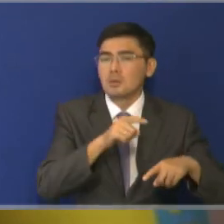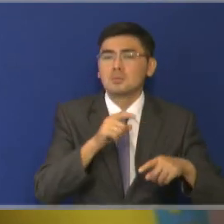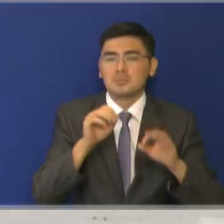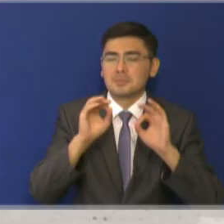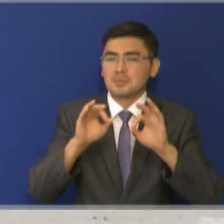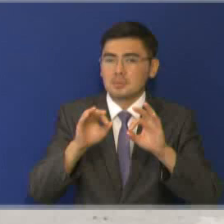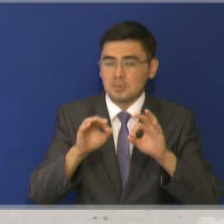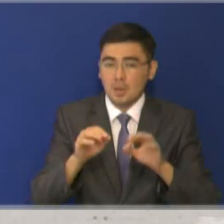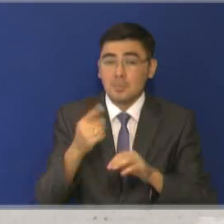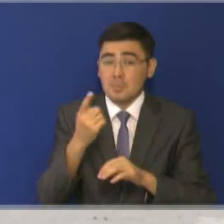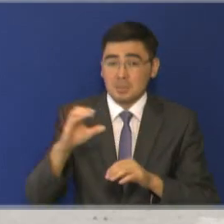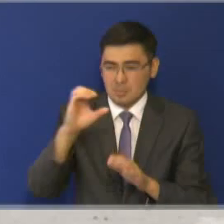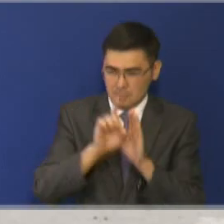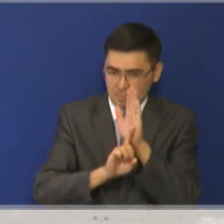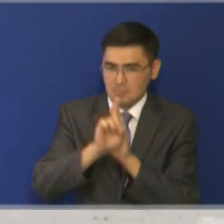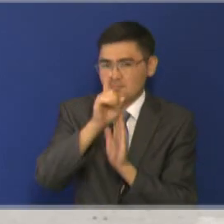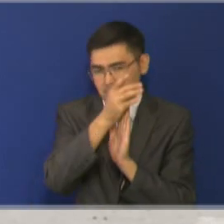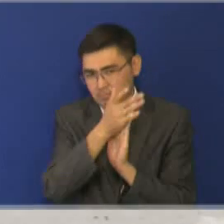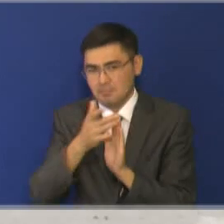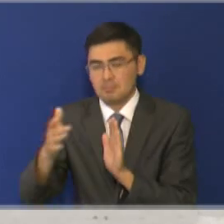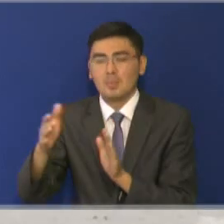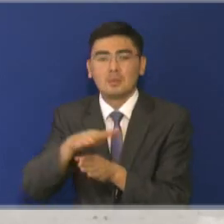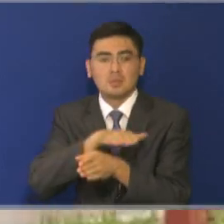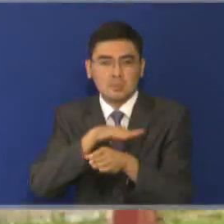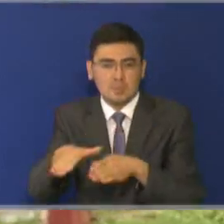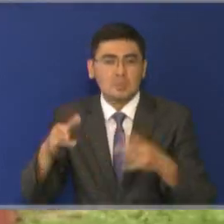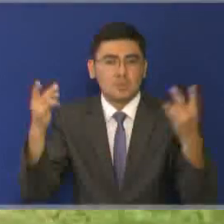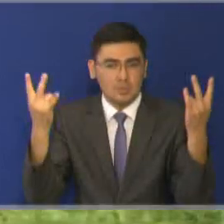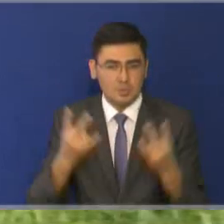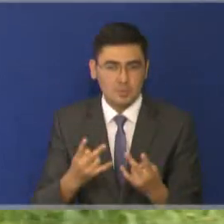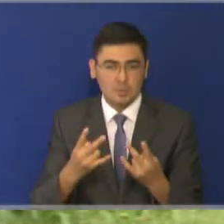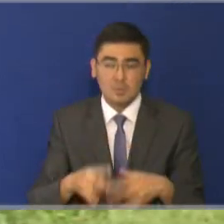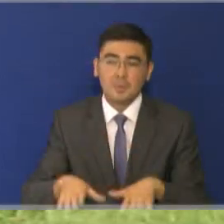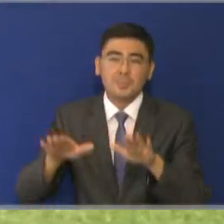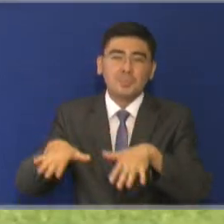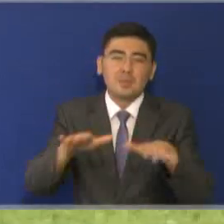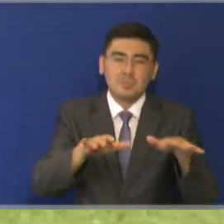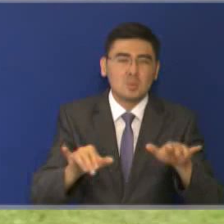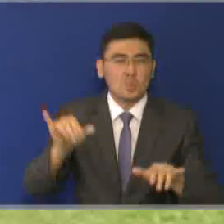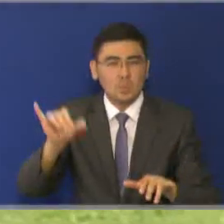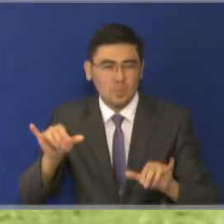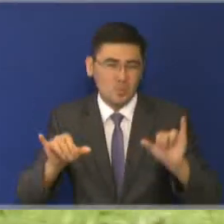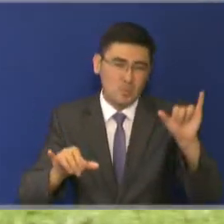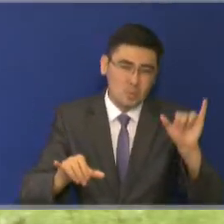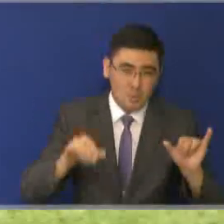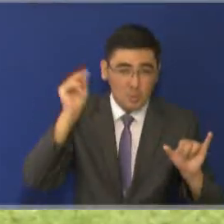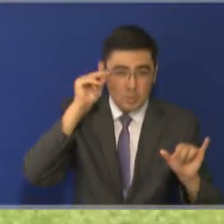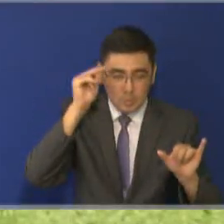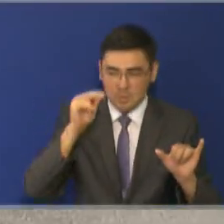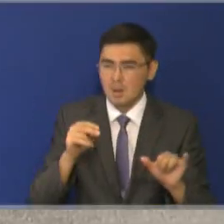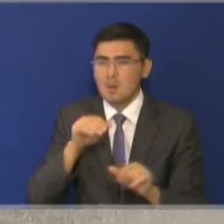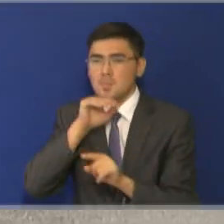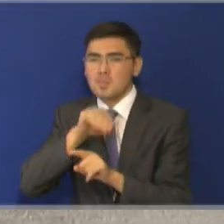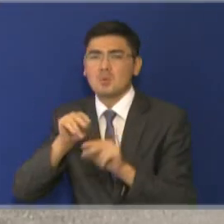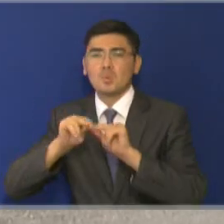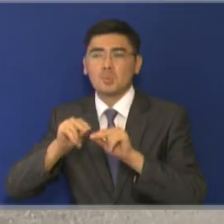тапсырды. Ұлттық сенім кеңесінің отырысында мемлекет басшысы жоғары оқу орындары оқытушыларының жалақысын көтеру бойынша тапсырма берген болатын.